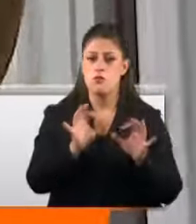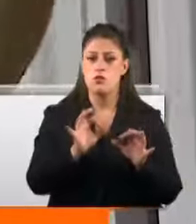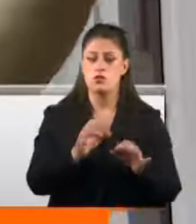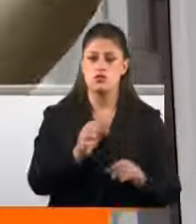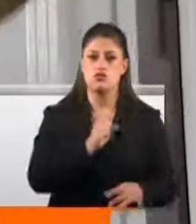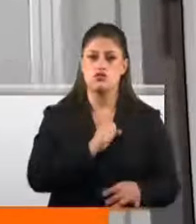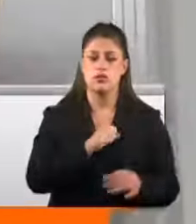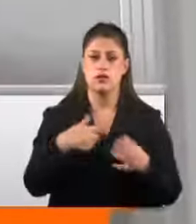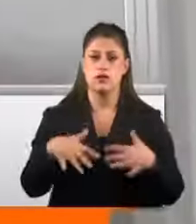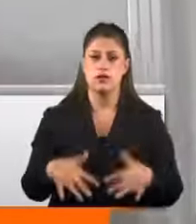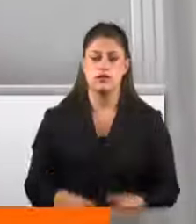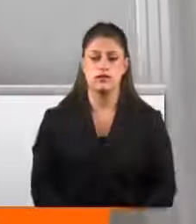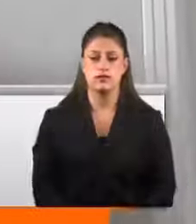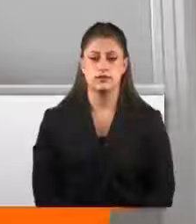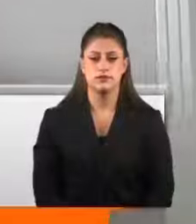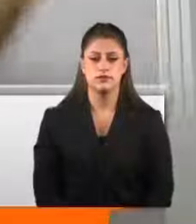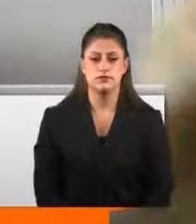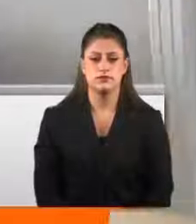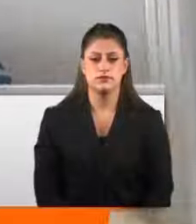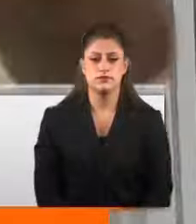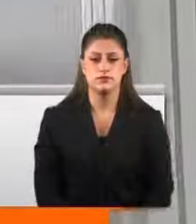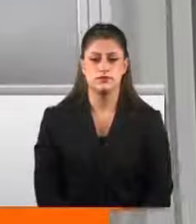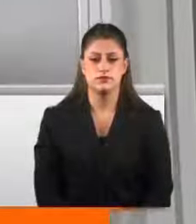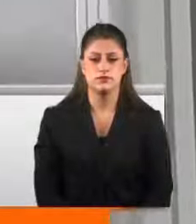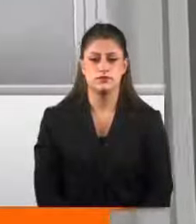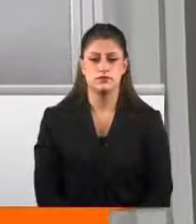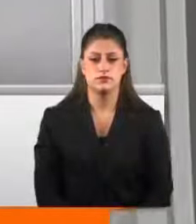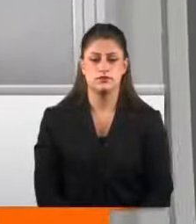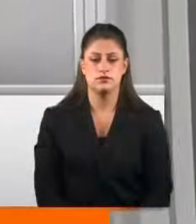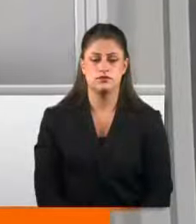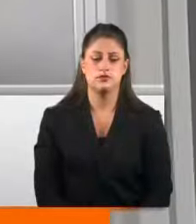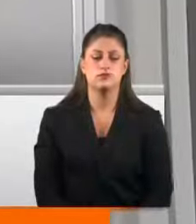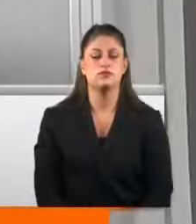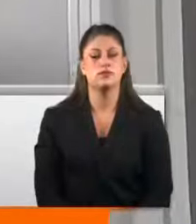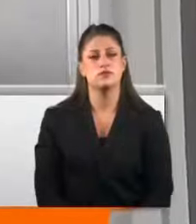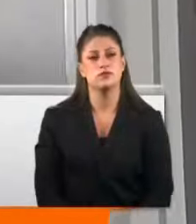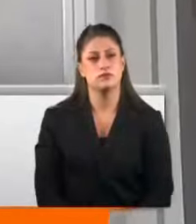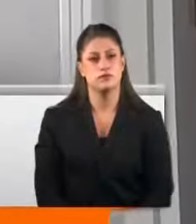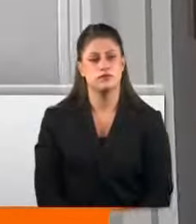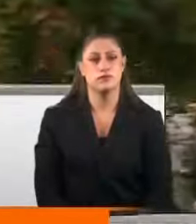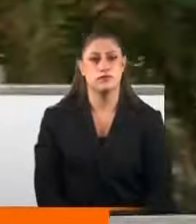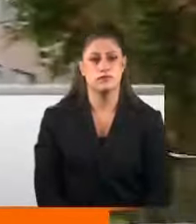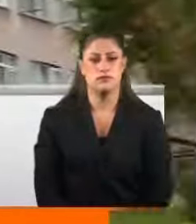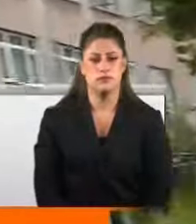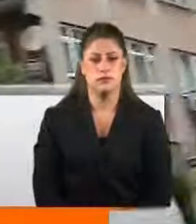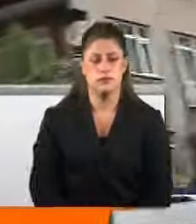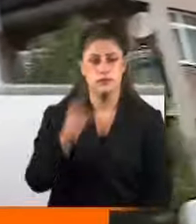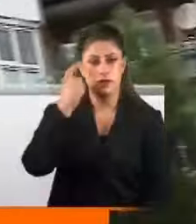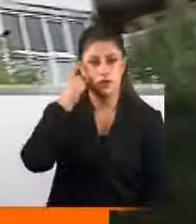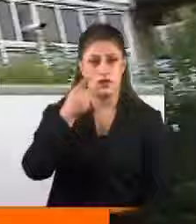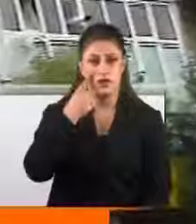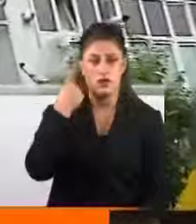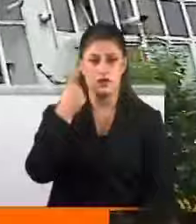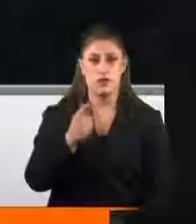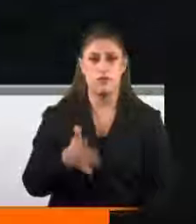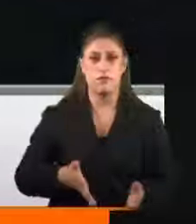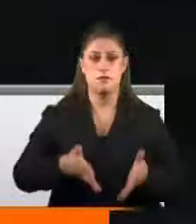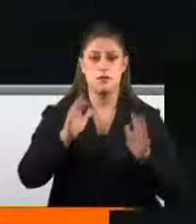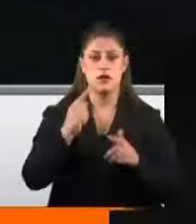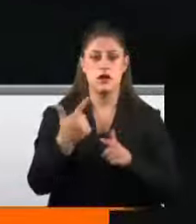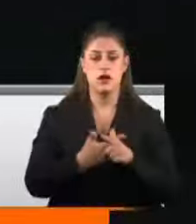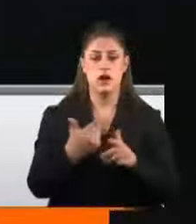daha eski oturan var. Bizim binamız sağlam diyor. Bağlar Caddesi falan hepsi daha buradan eski. İddiaya göre binada bir de